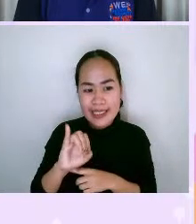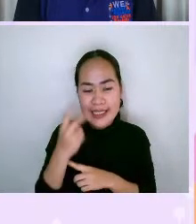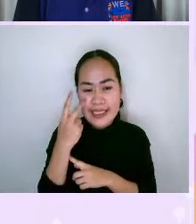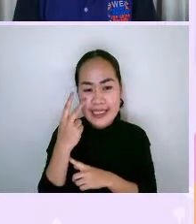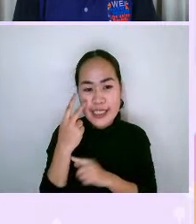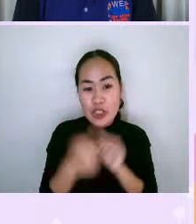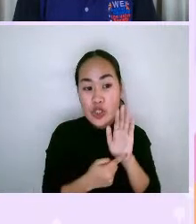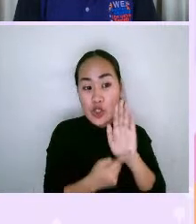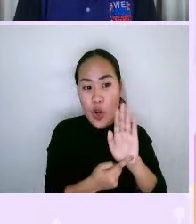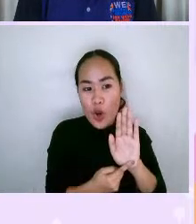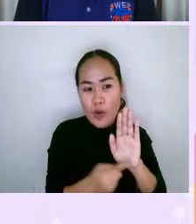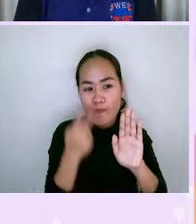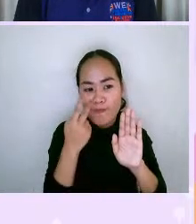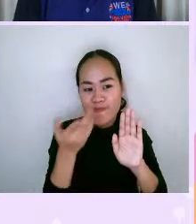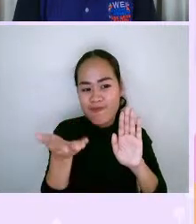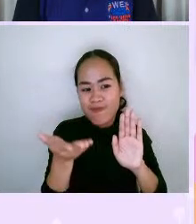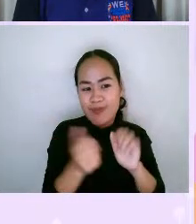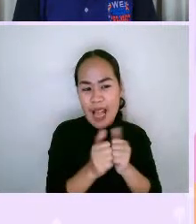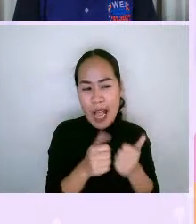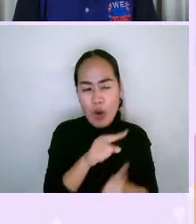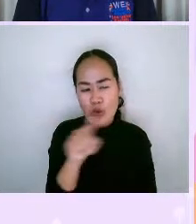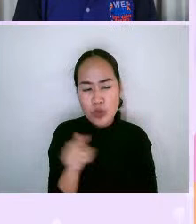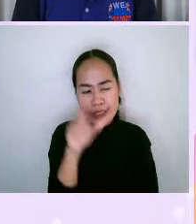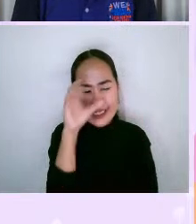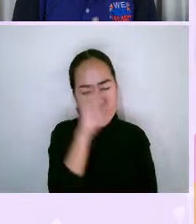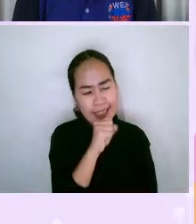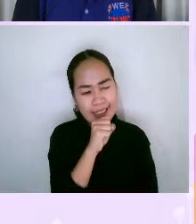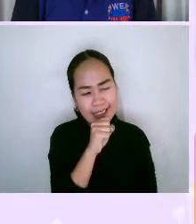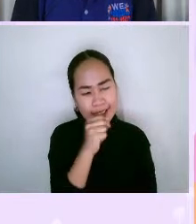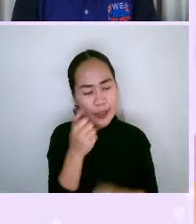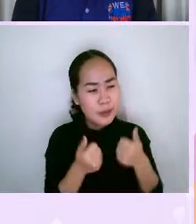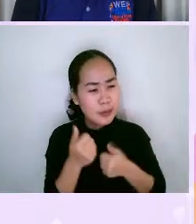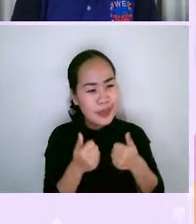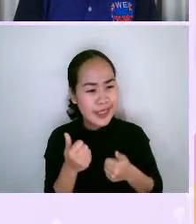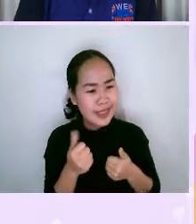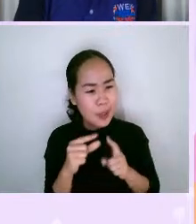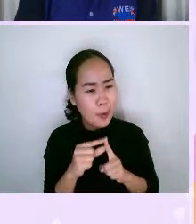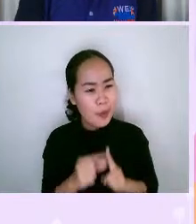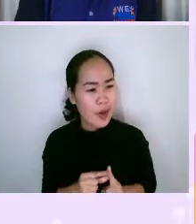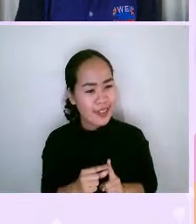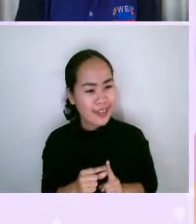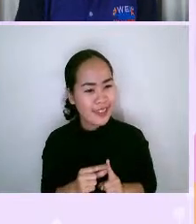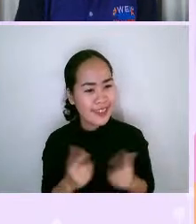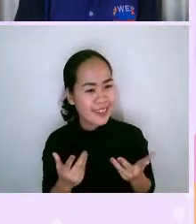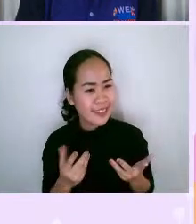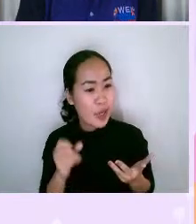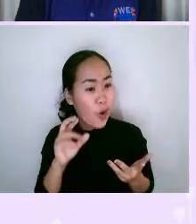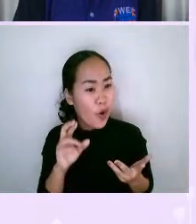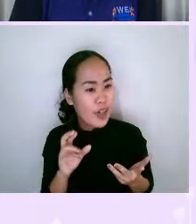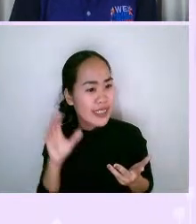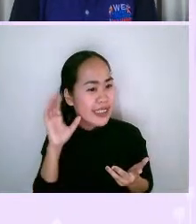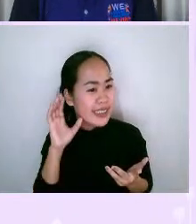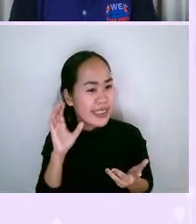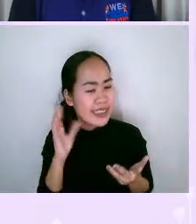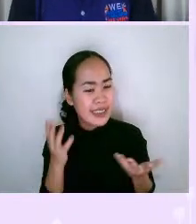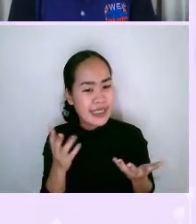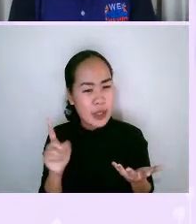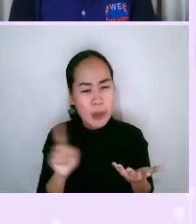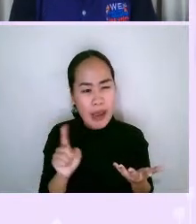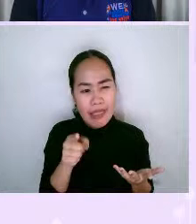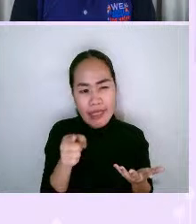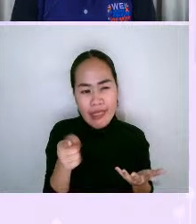At huhulaan nyo lang kung ano ang tinutukoy natin na salita base sa emoji or sa tunog nito. Halimbawa, ano po